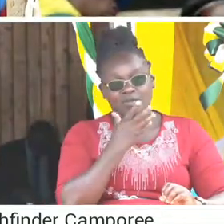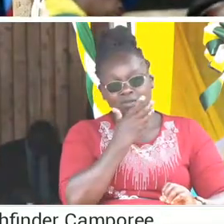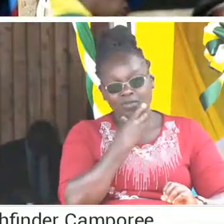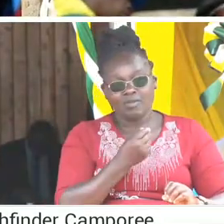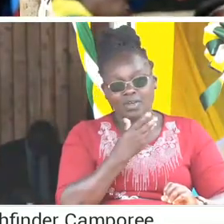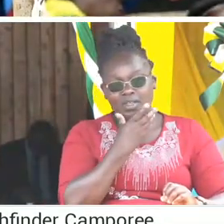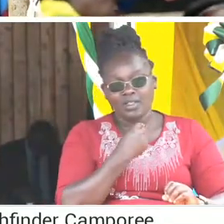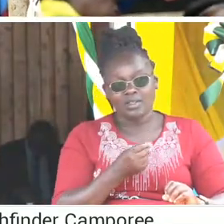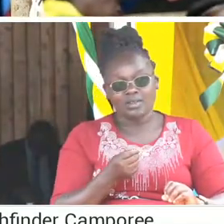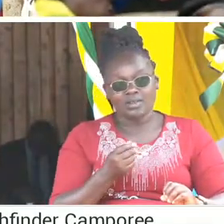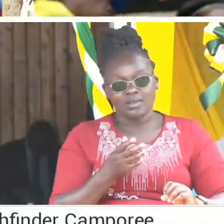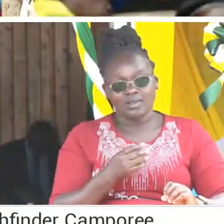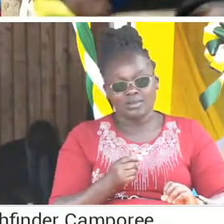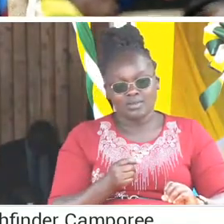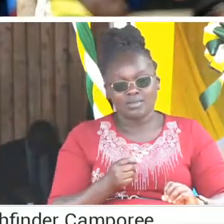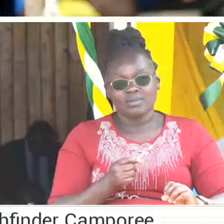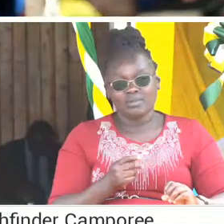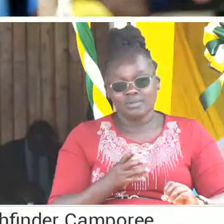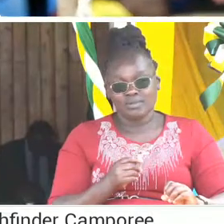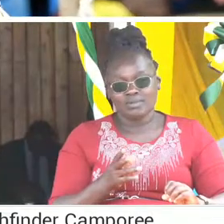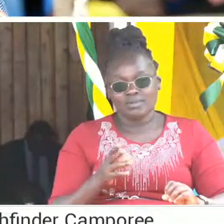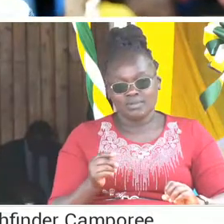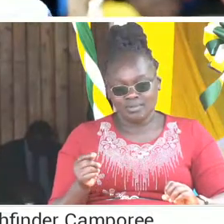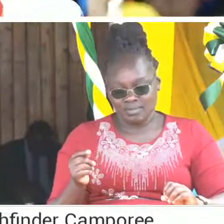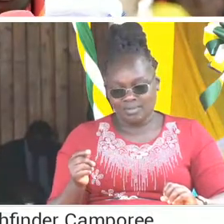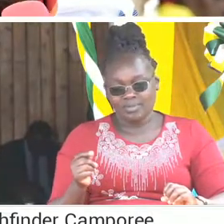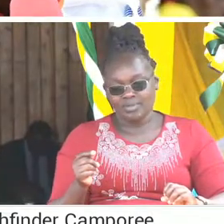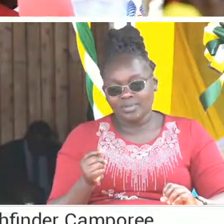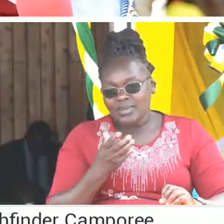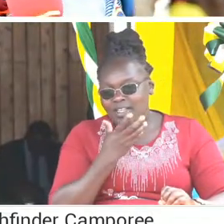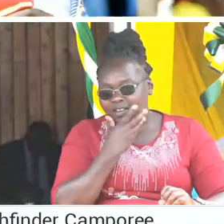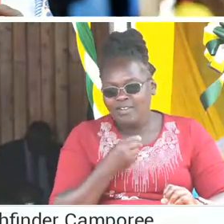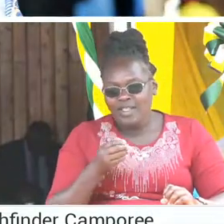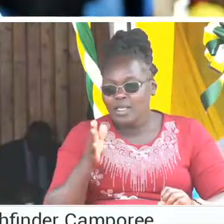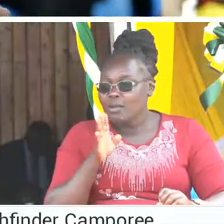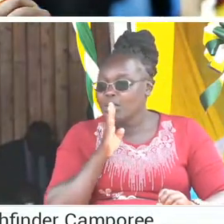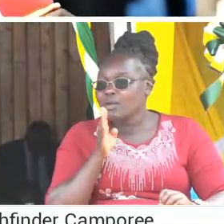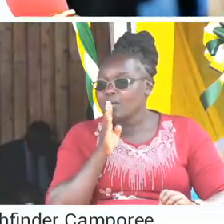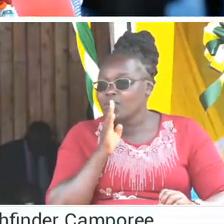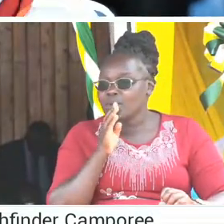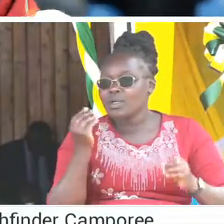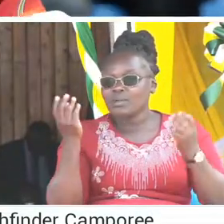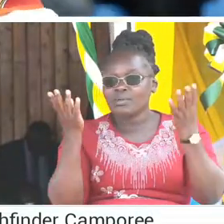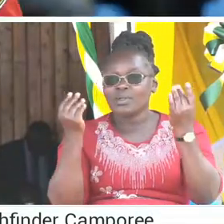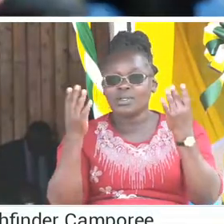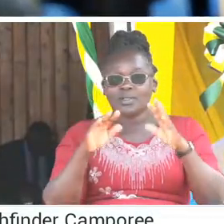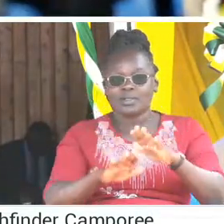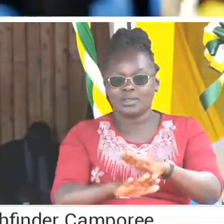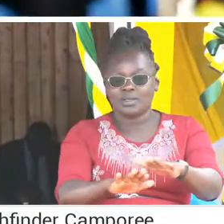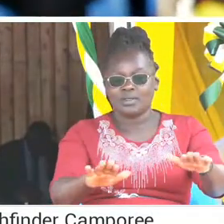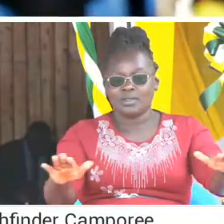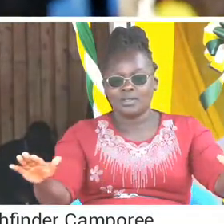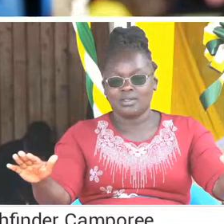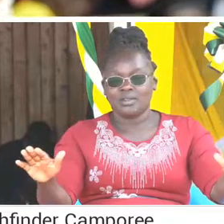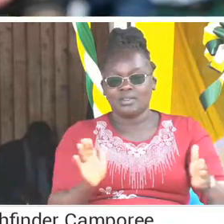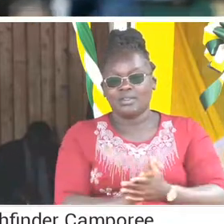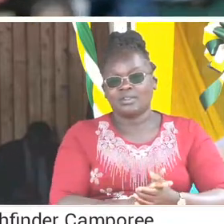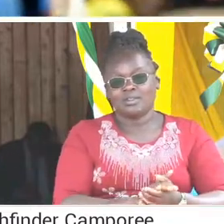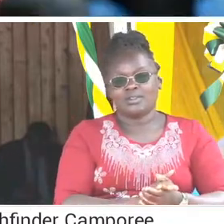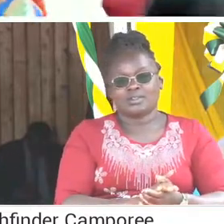anaomba mattress, makushoni za viti, akipanga chini. Kisha akageukia mtoto wake akamwangalia. Akasema,